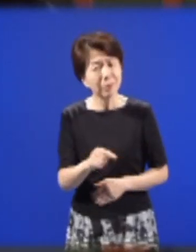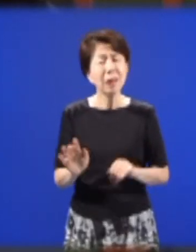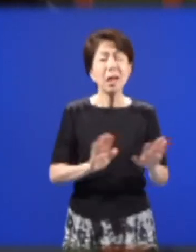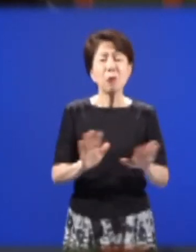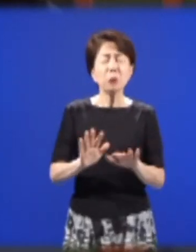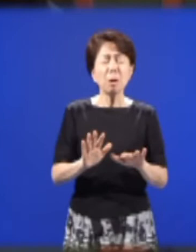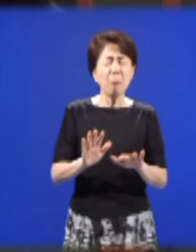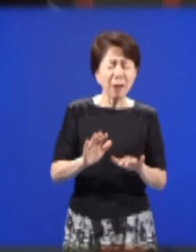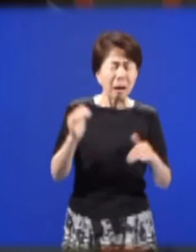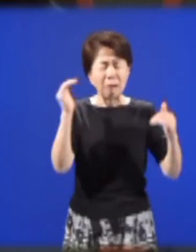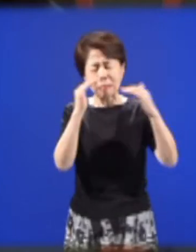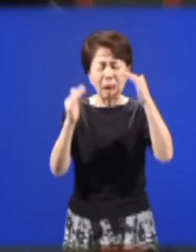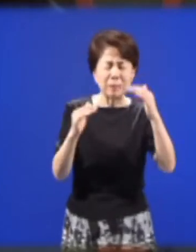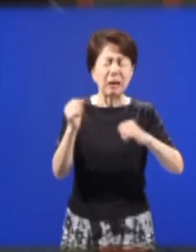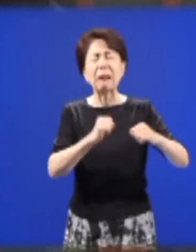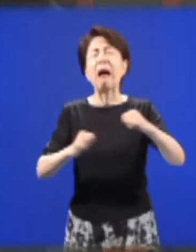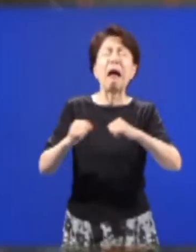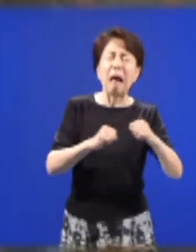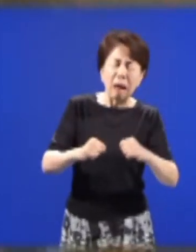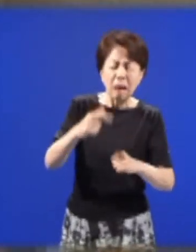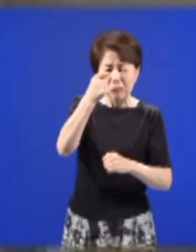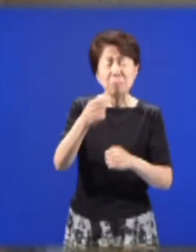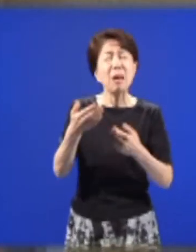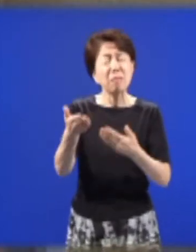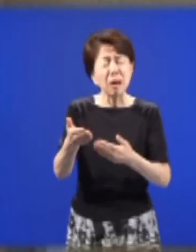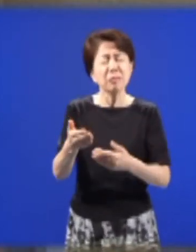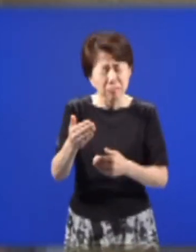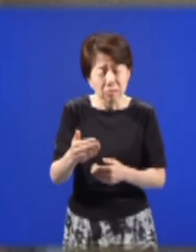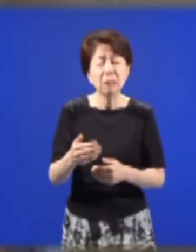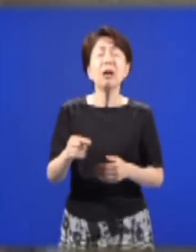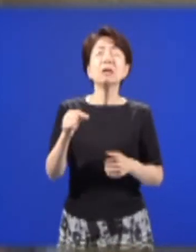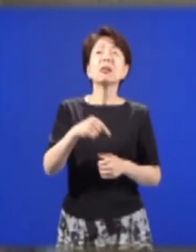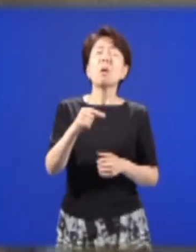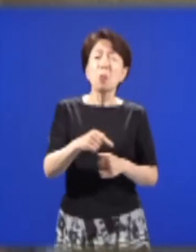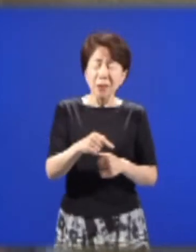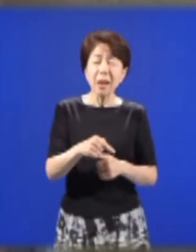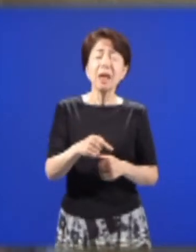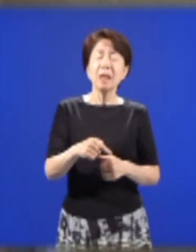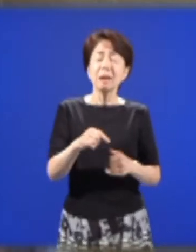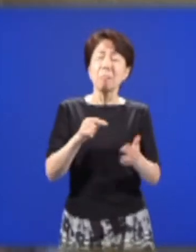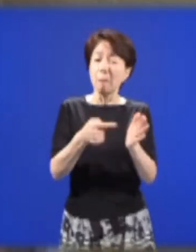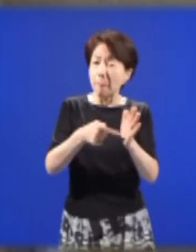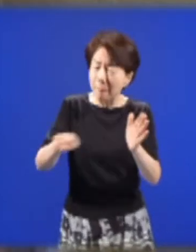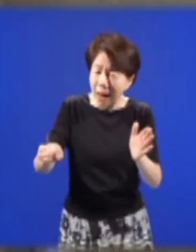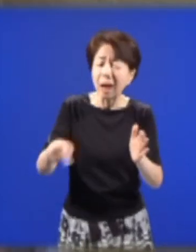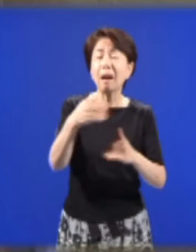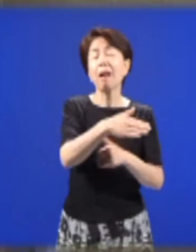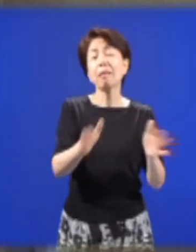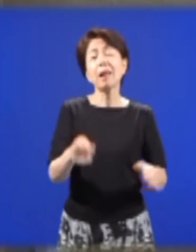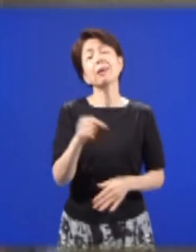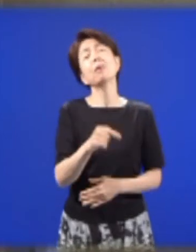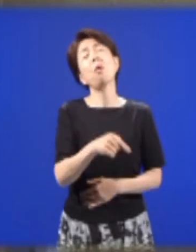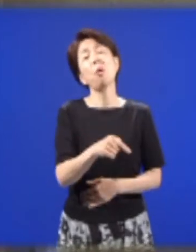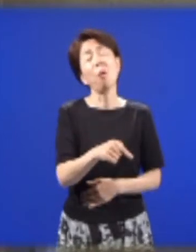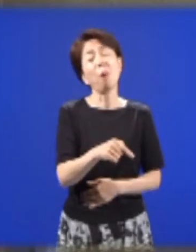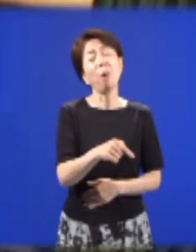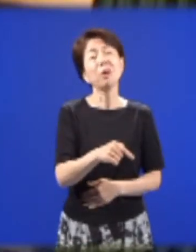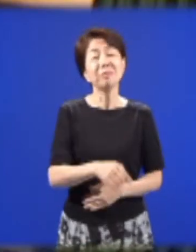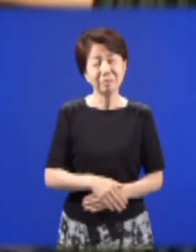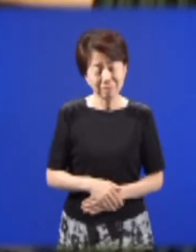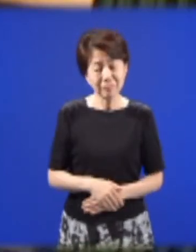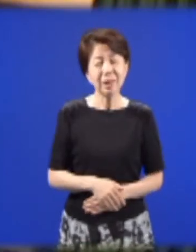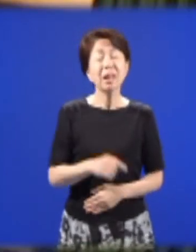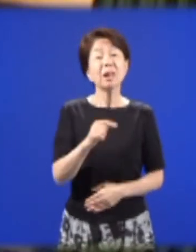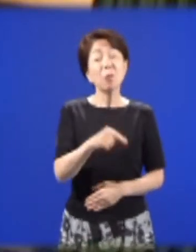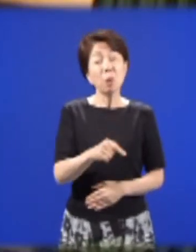が泣いたりしても他の方に迷惑ならずにいろんな催し物を見れる部屋になってまして、その部屋